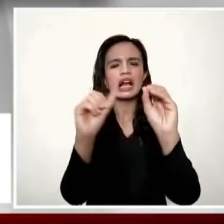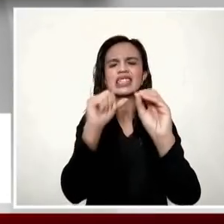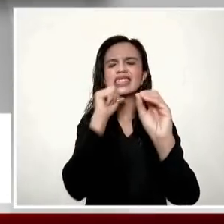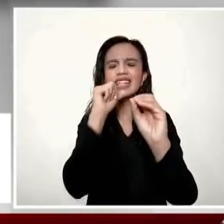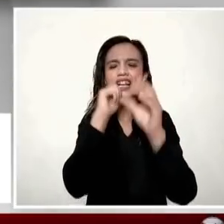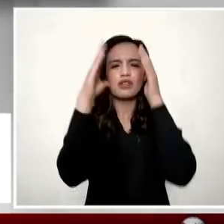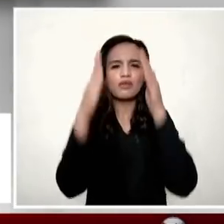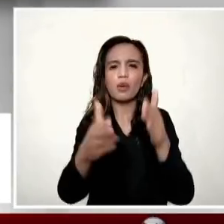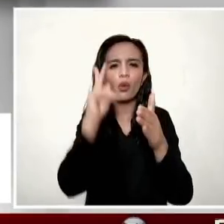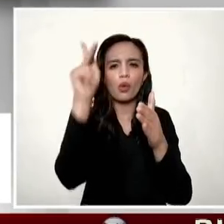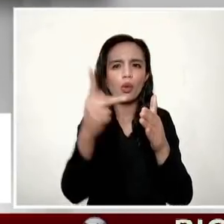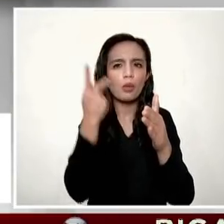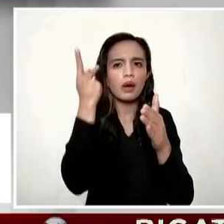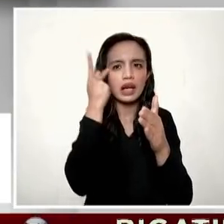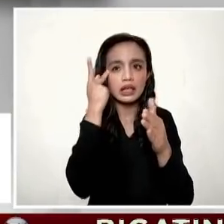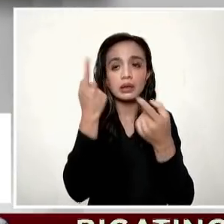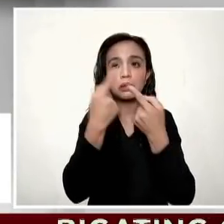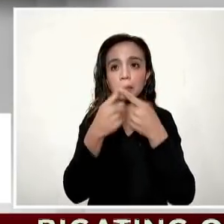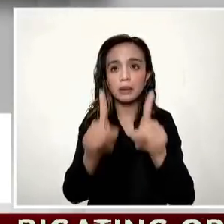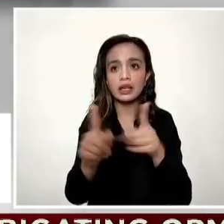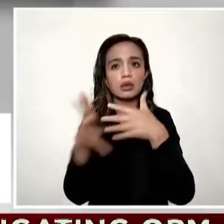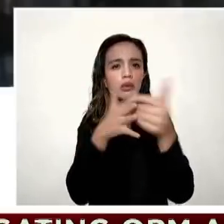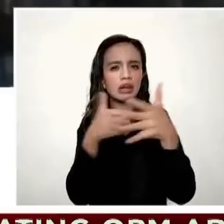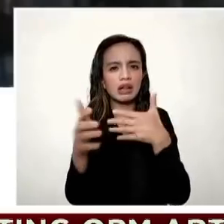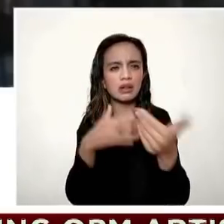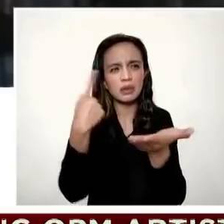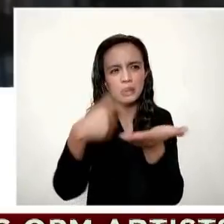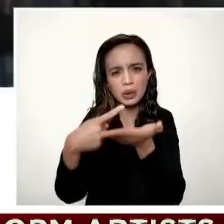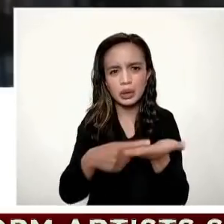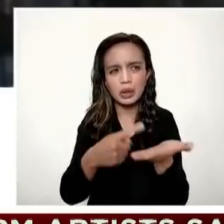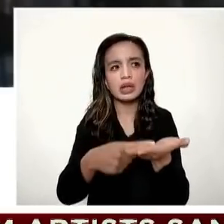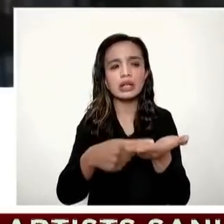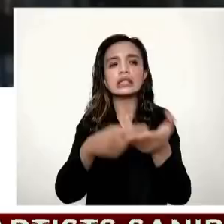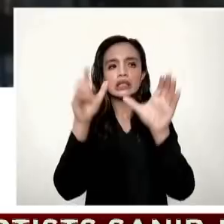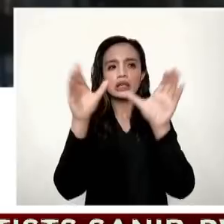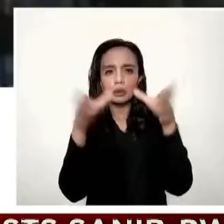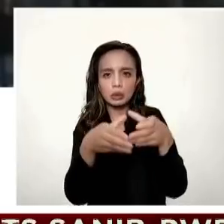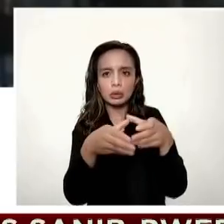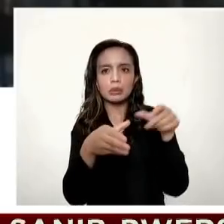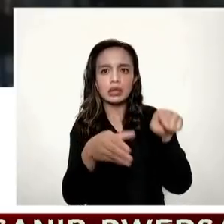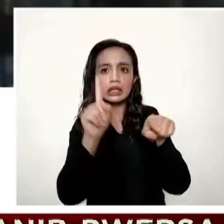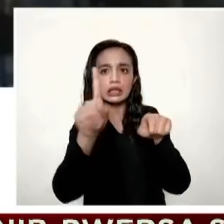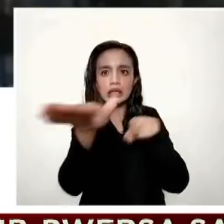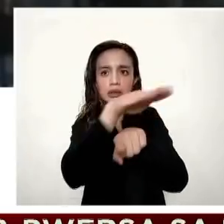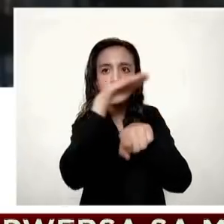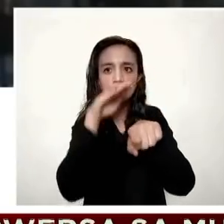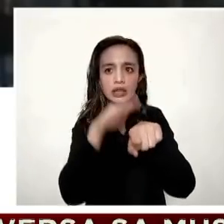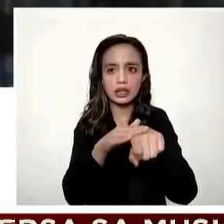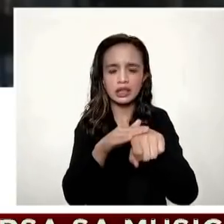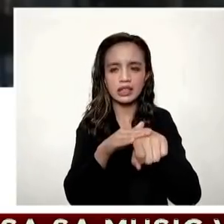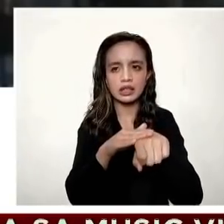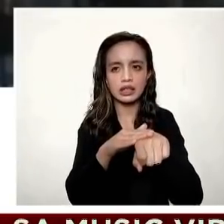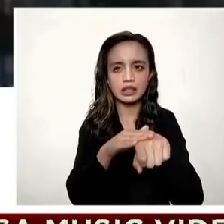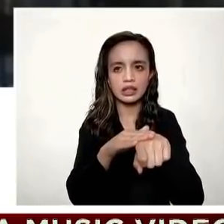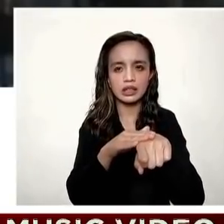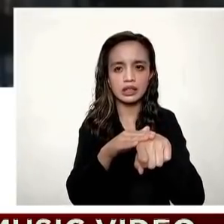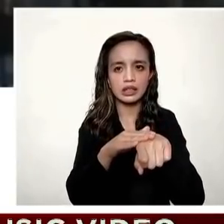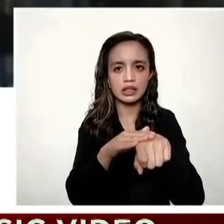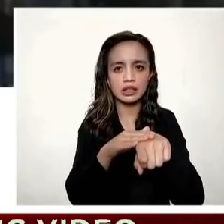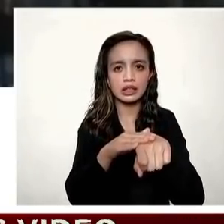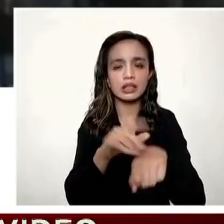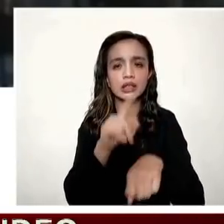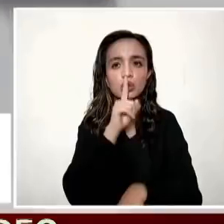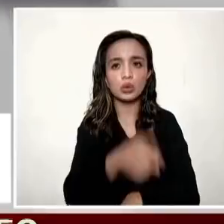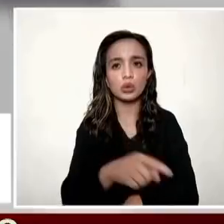masyadong maaga pa para sa anumang usapan ng koalisyon. Sa isang pahayag naman ukol sa posibleng koalisyon sa oposisyon, iginiit ni